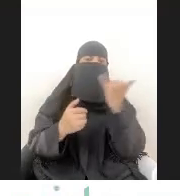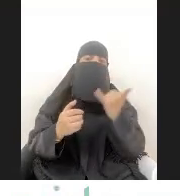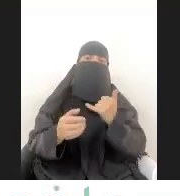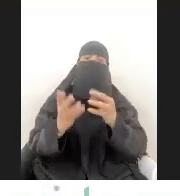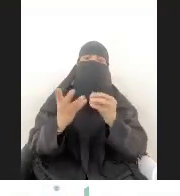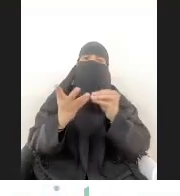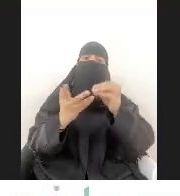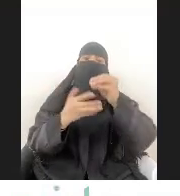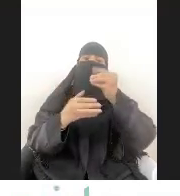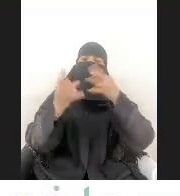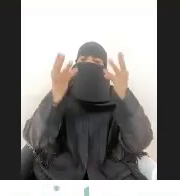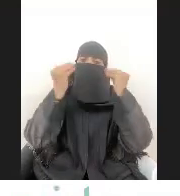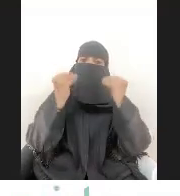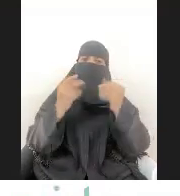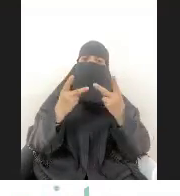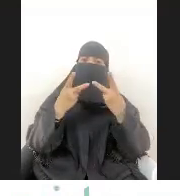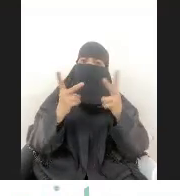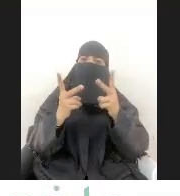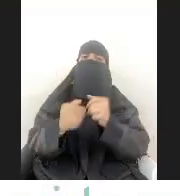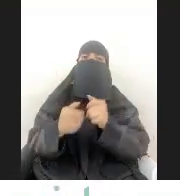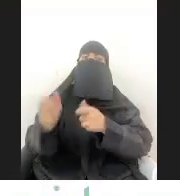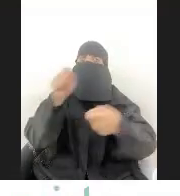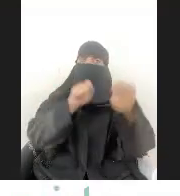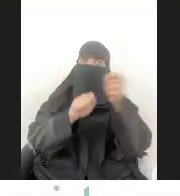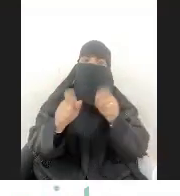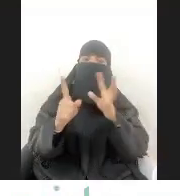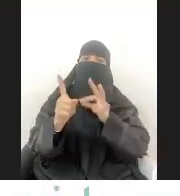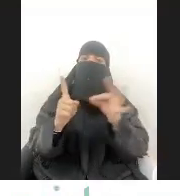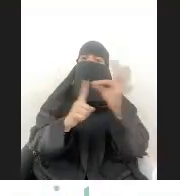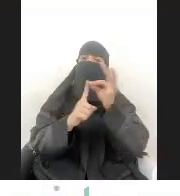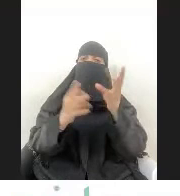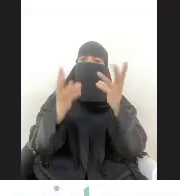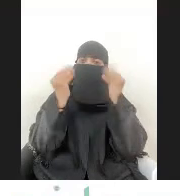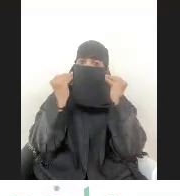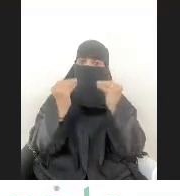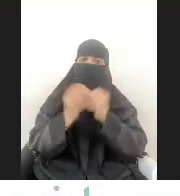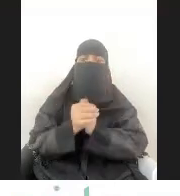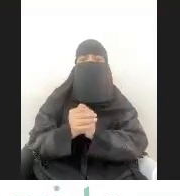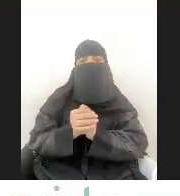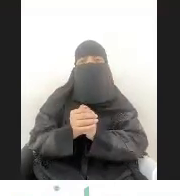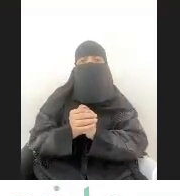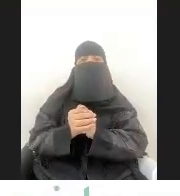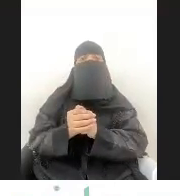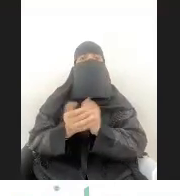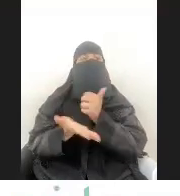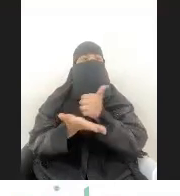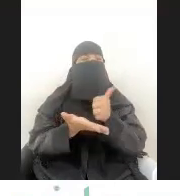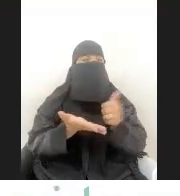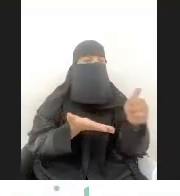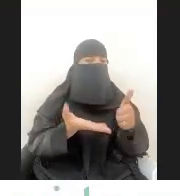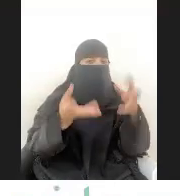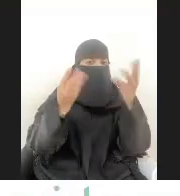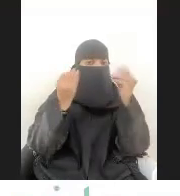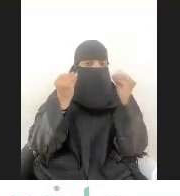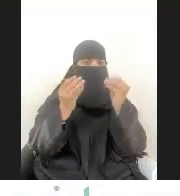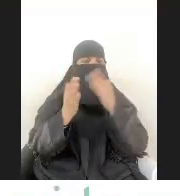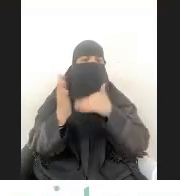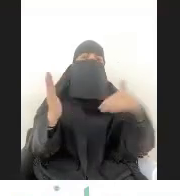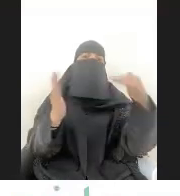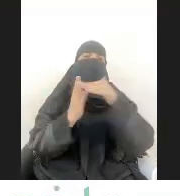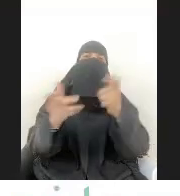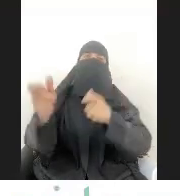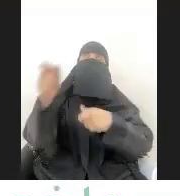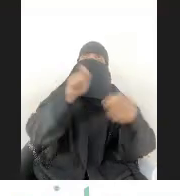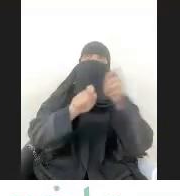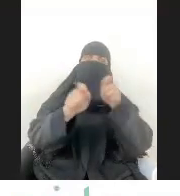الأولى بالتصميم وتحديد الأهداف التعليمية، وفي المرحلة الثانية يحدد فيها أساليب التقييم، ويتم في المرحلة الأخيرة تصميم الأنشطة